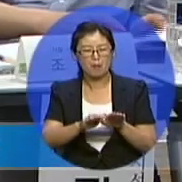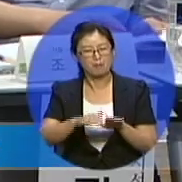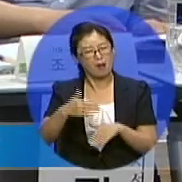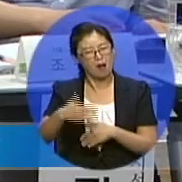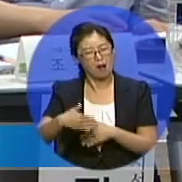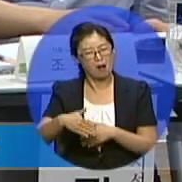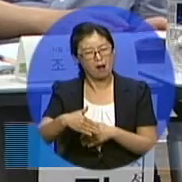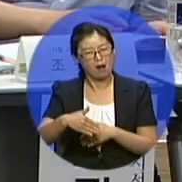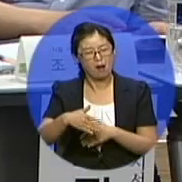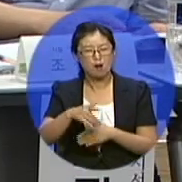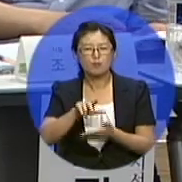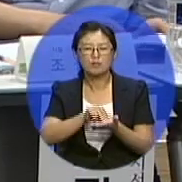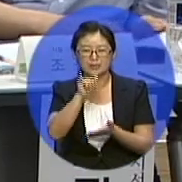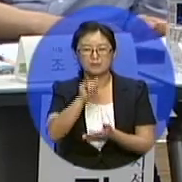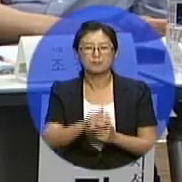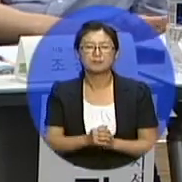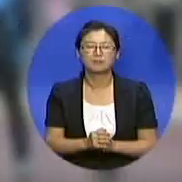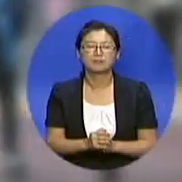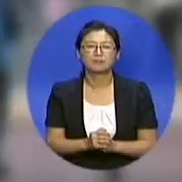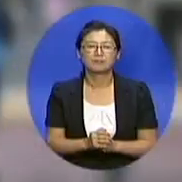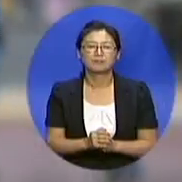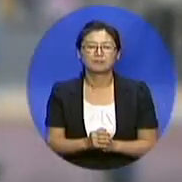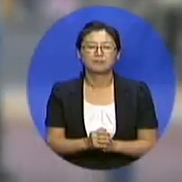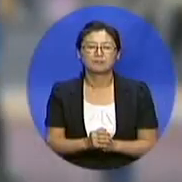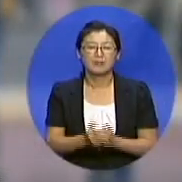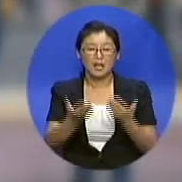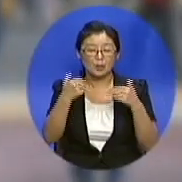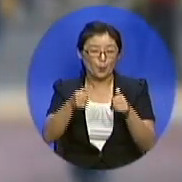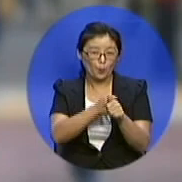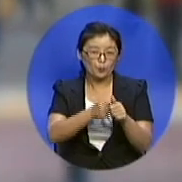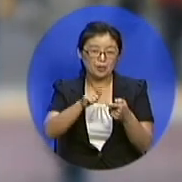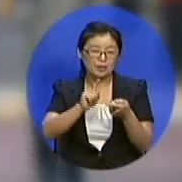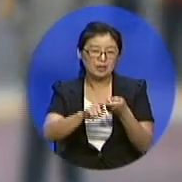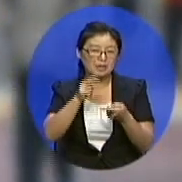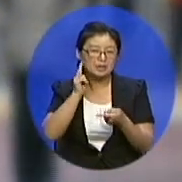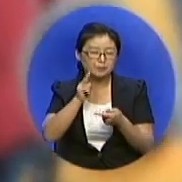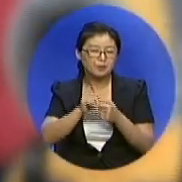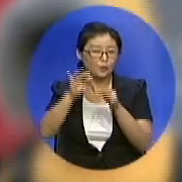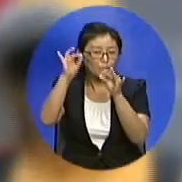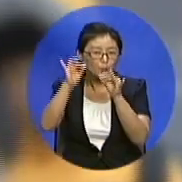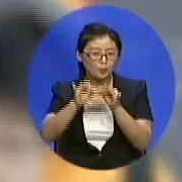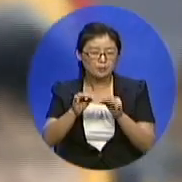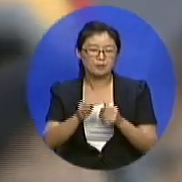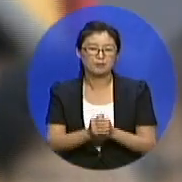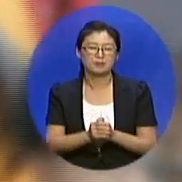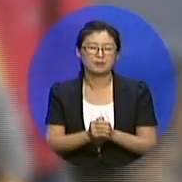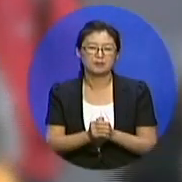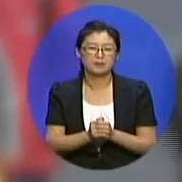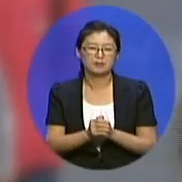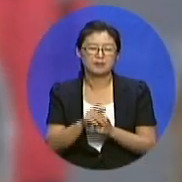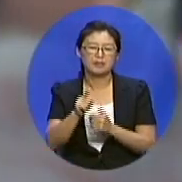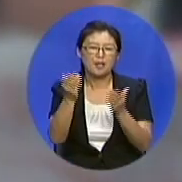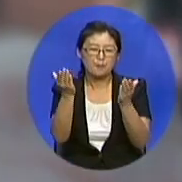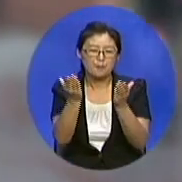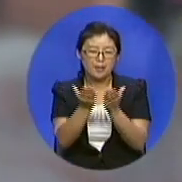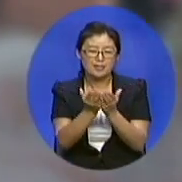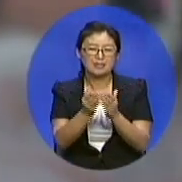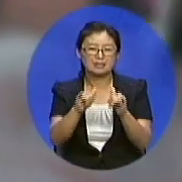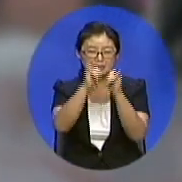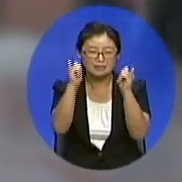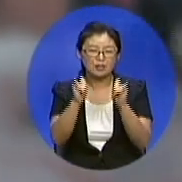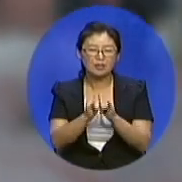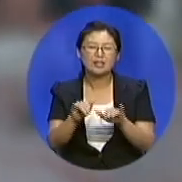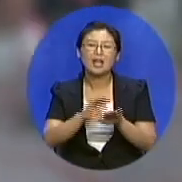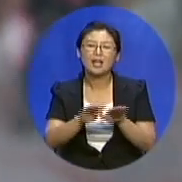재고의 여지가 있다고 강조했습니다. 학교폭력의 심각성에 대한 공감대만큼이나 이제는 그에 맞는 사회적 대처도